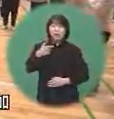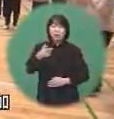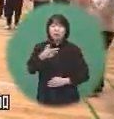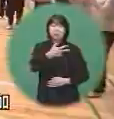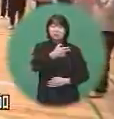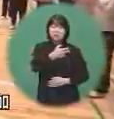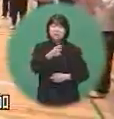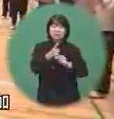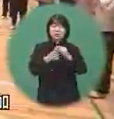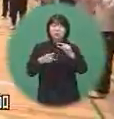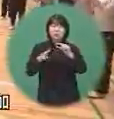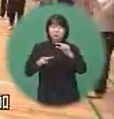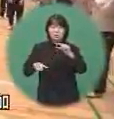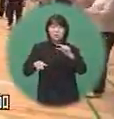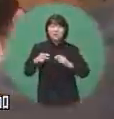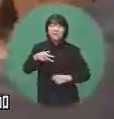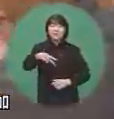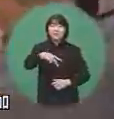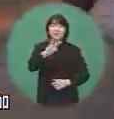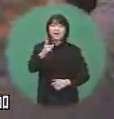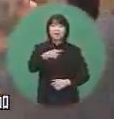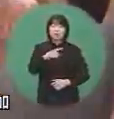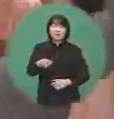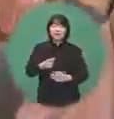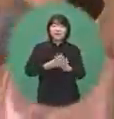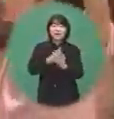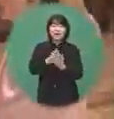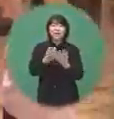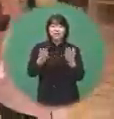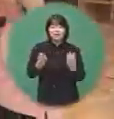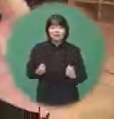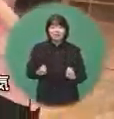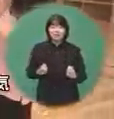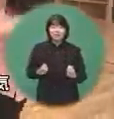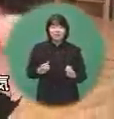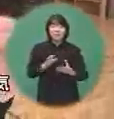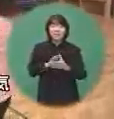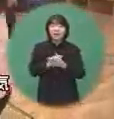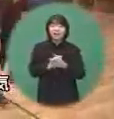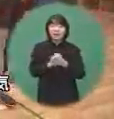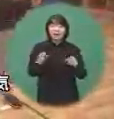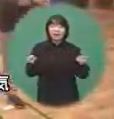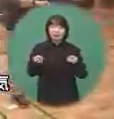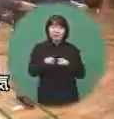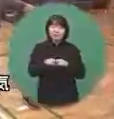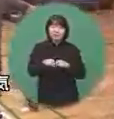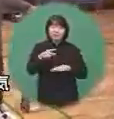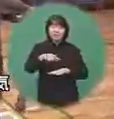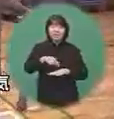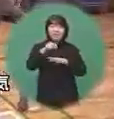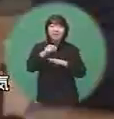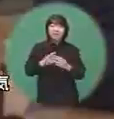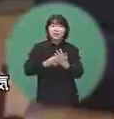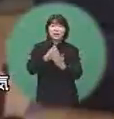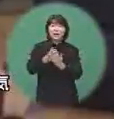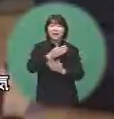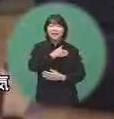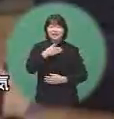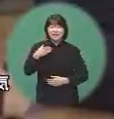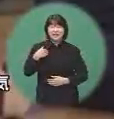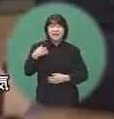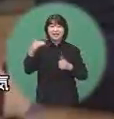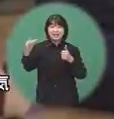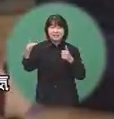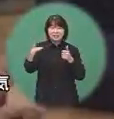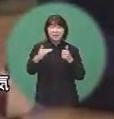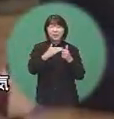心におよそ200人が参加しました。仲間と一緒に気軽に参加できるため人気のある教